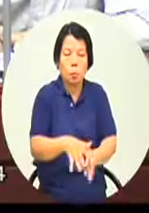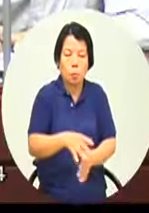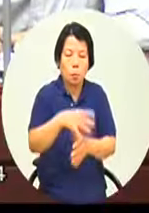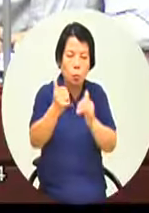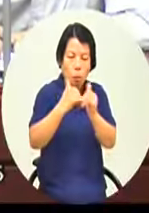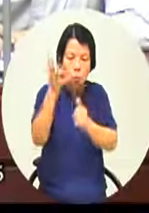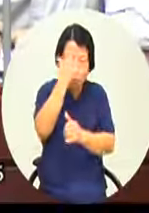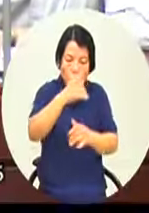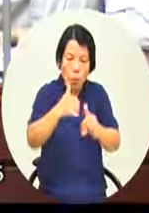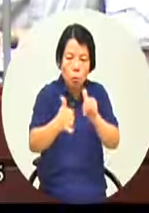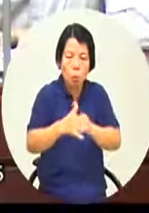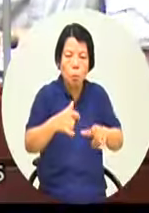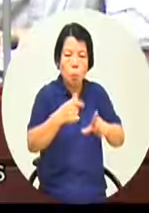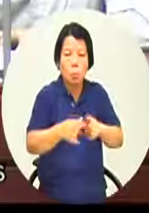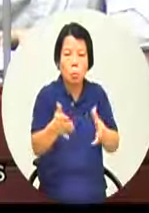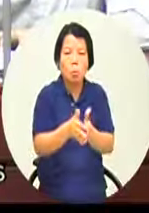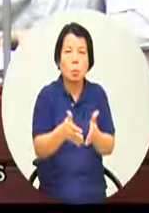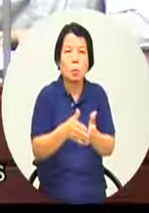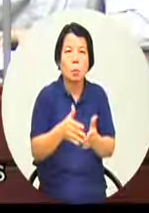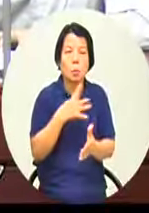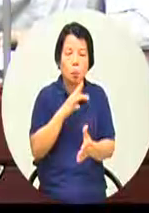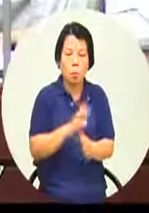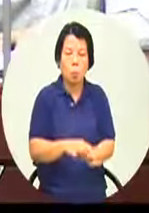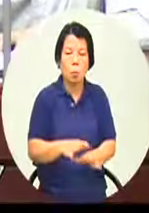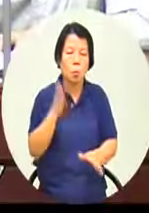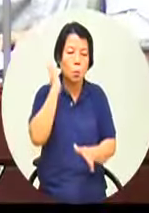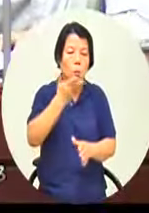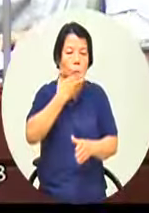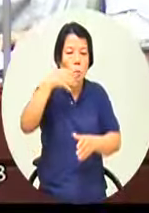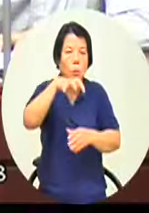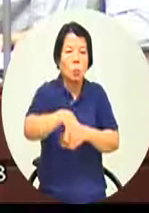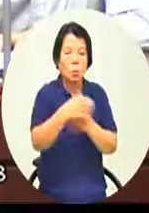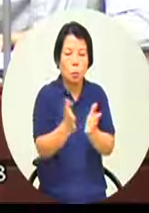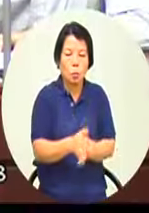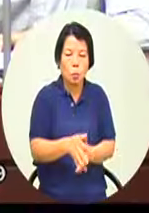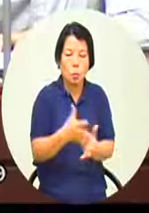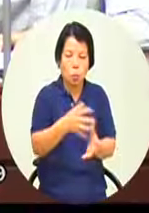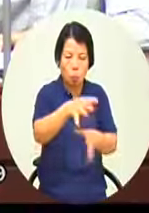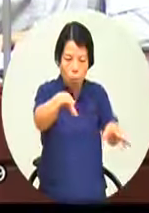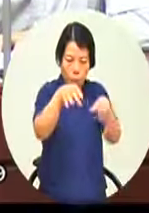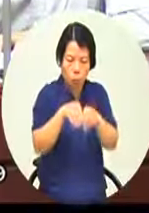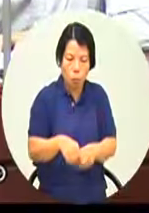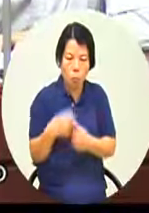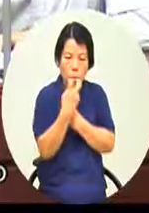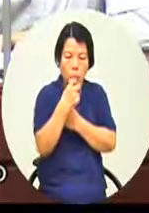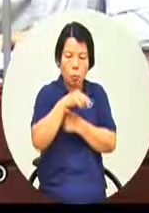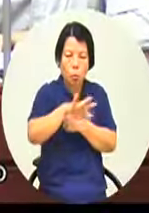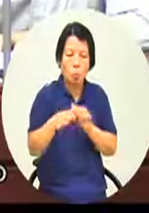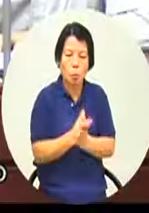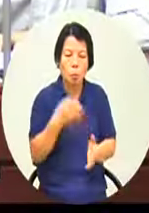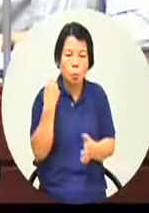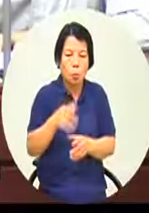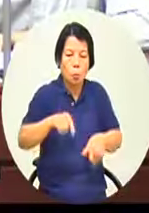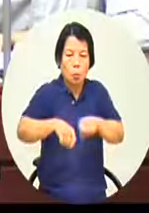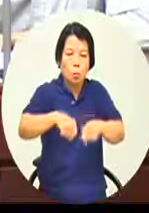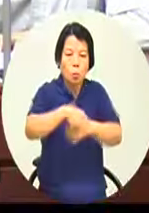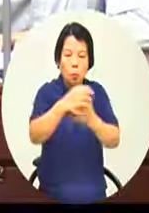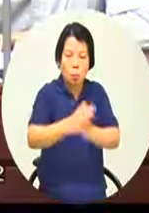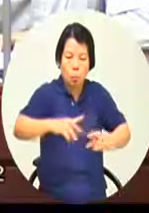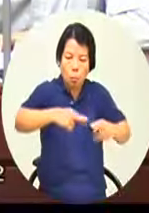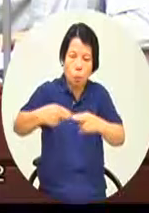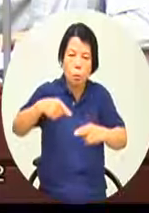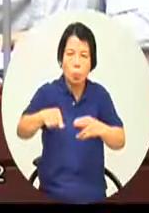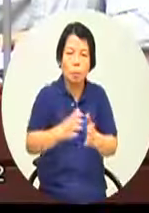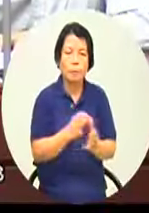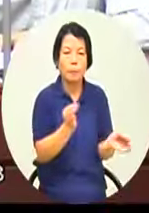区它面临到的这个淹水问题，水利局还是有持续在做列管。那 提报一个新的计划才去做去改善，但是没